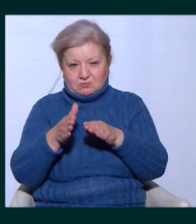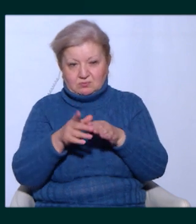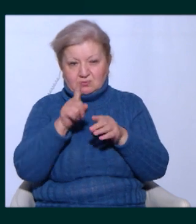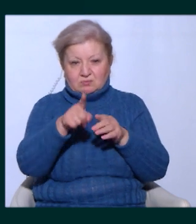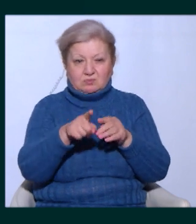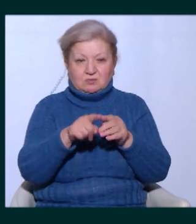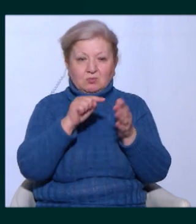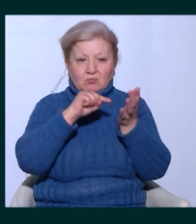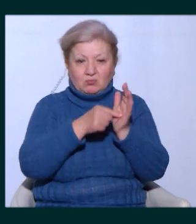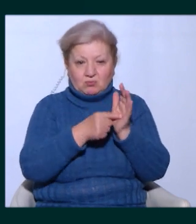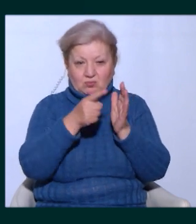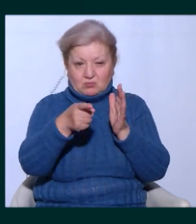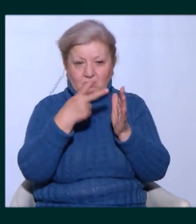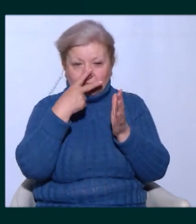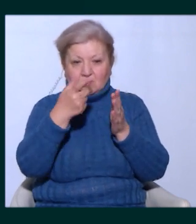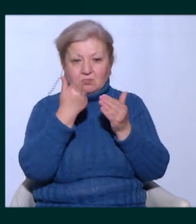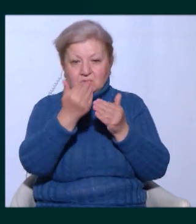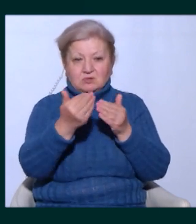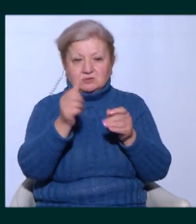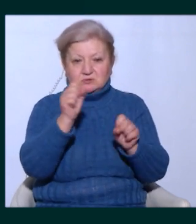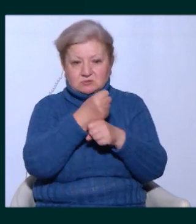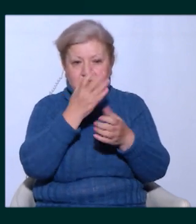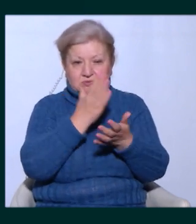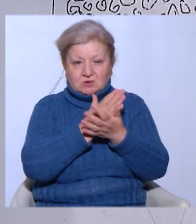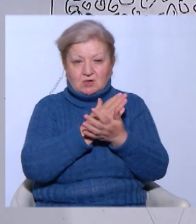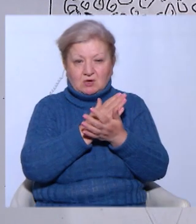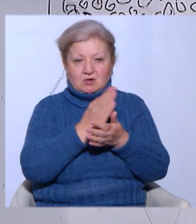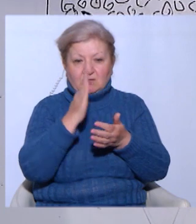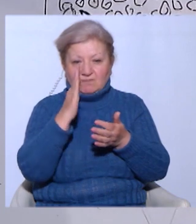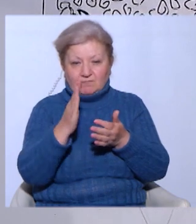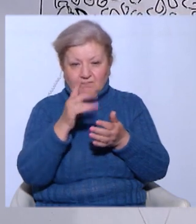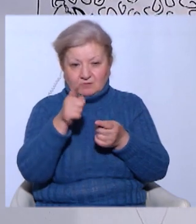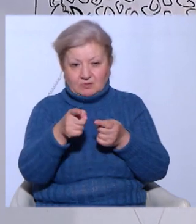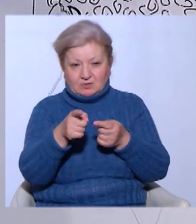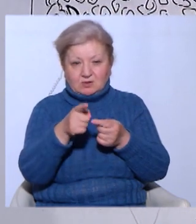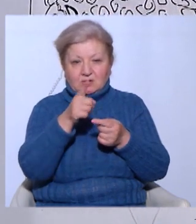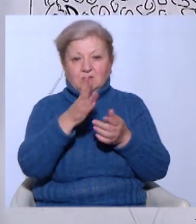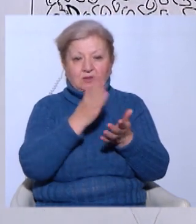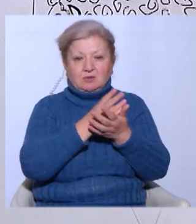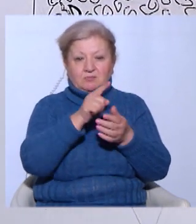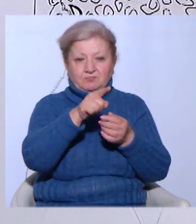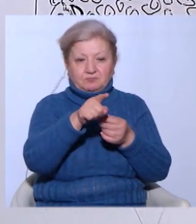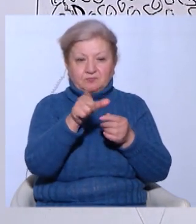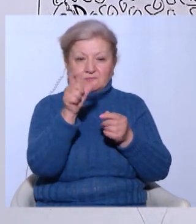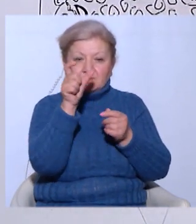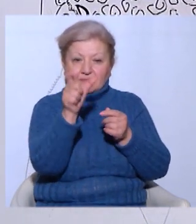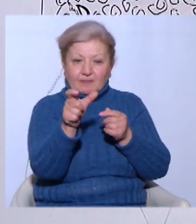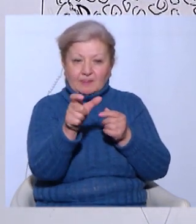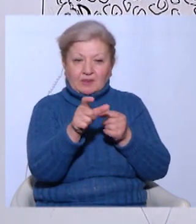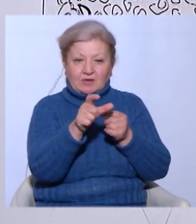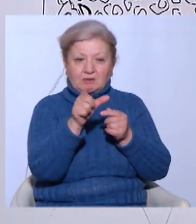მოცემულ წერტილში მისი სიჩქარე არის V და ისევ მხების გასწვრივარი მიმართული. აი ეს ვექტორი